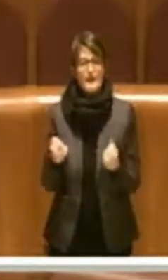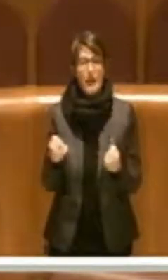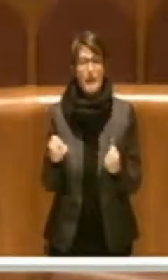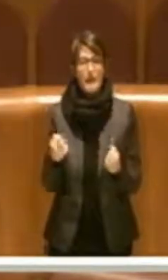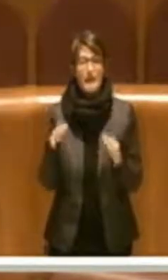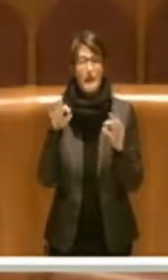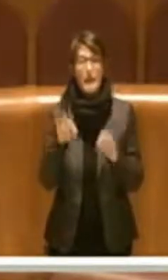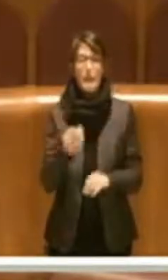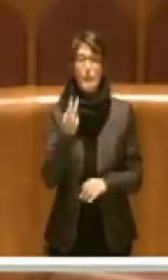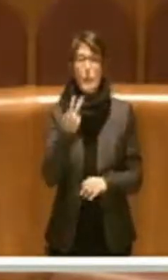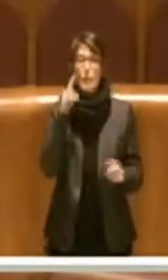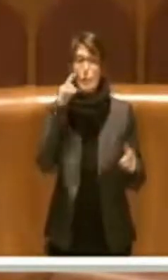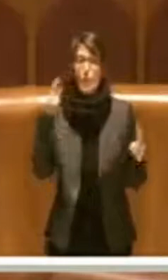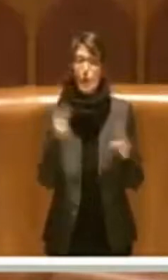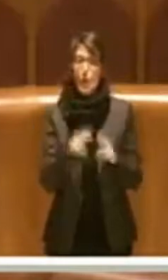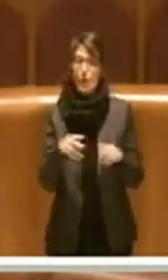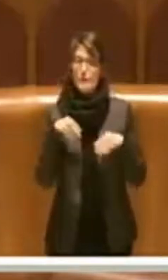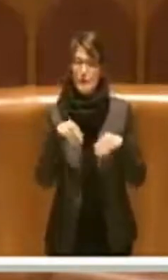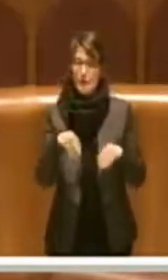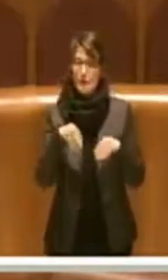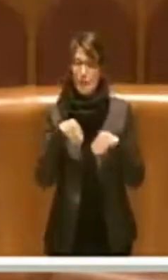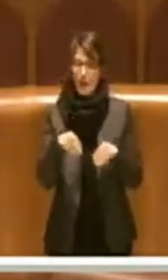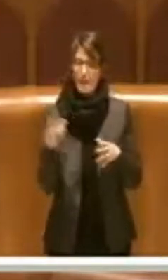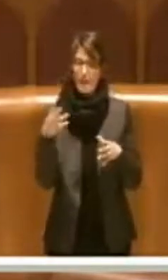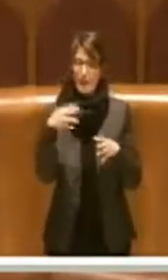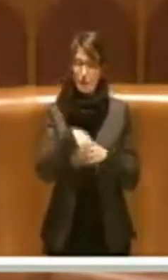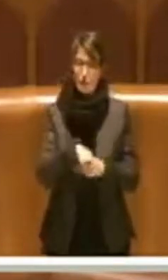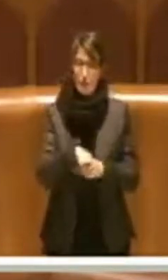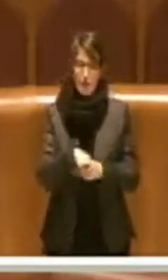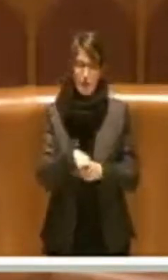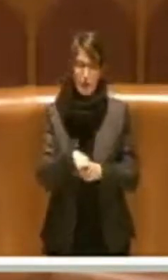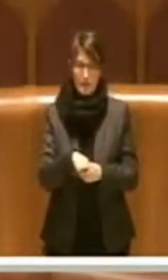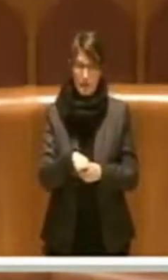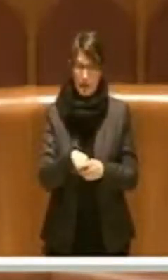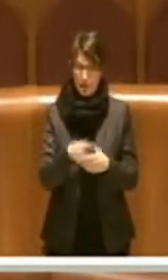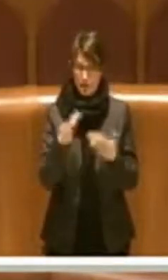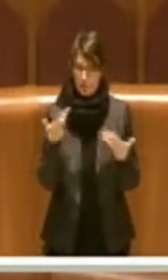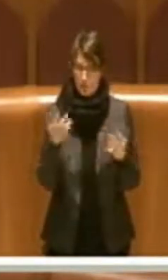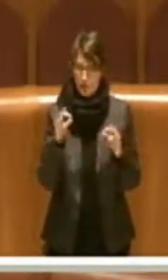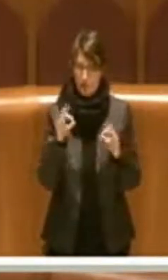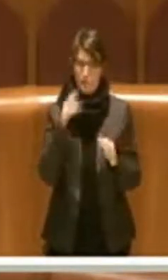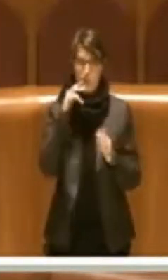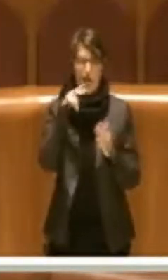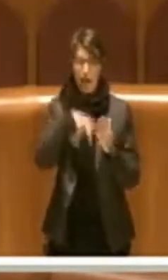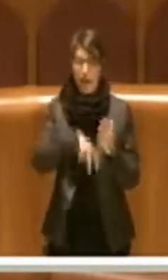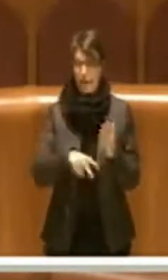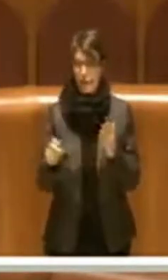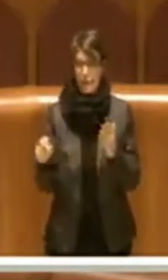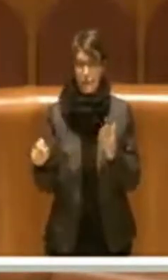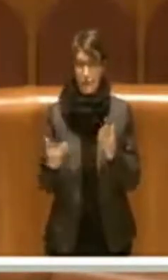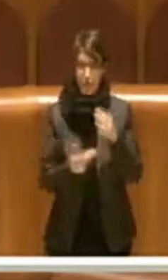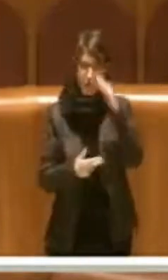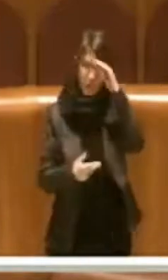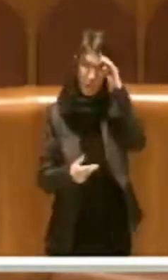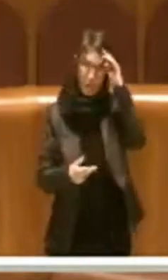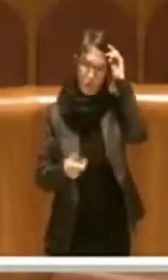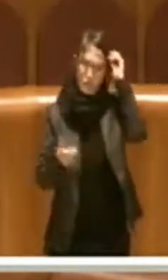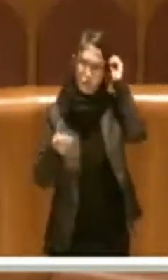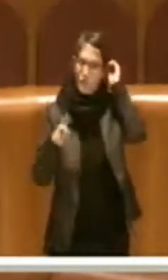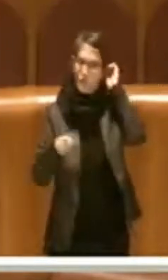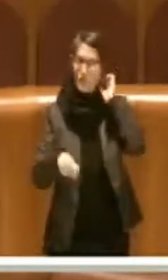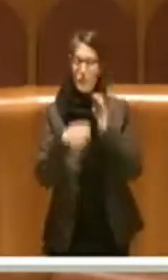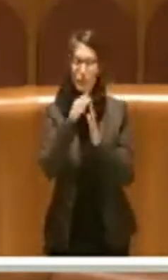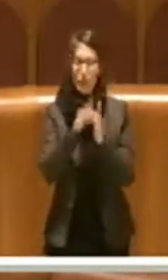partecipativi, e cioè vado a leggere molto rapidamente, perché l'ordine del giorno